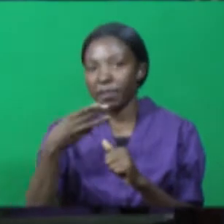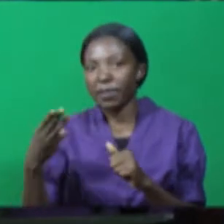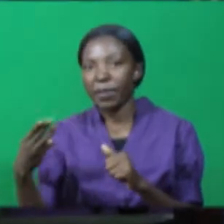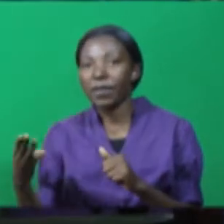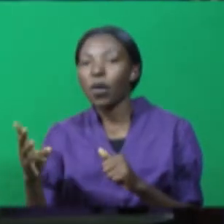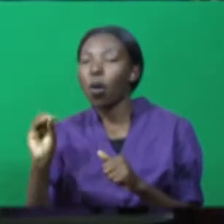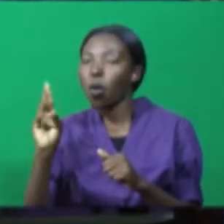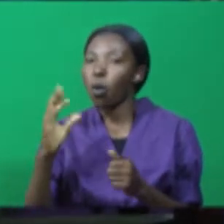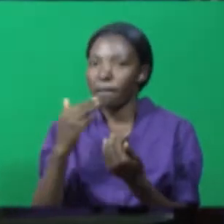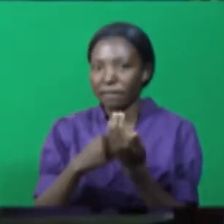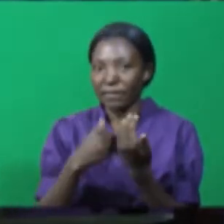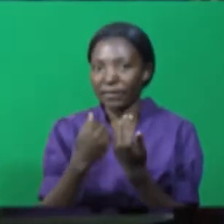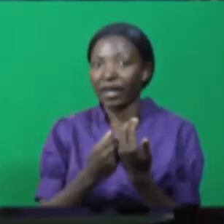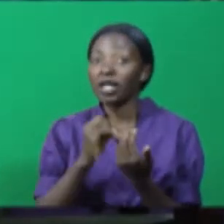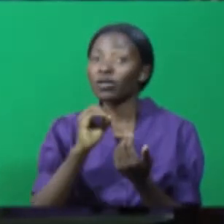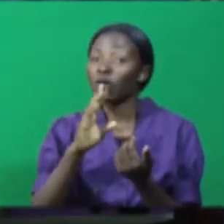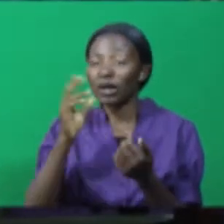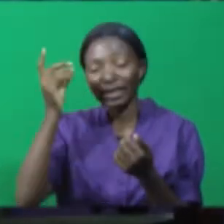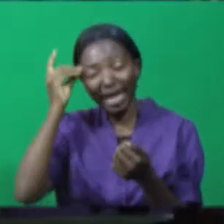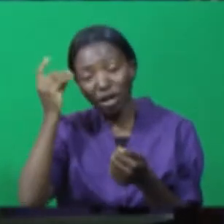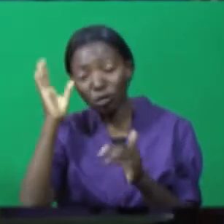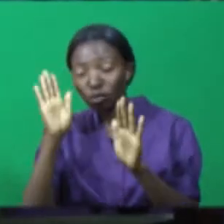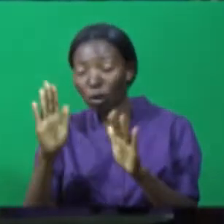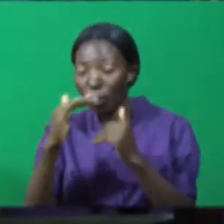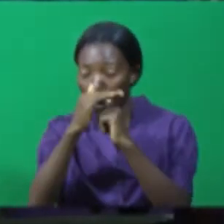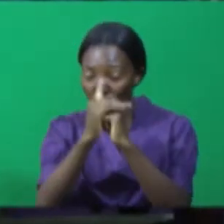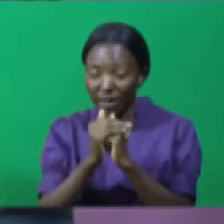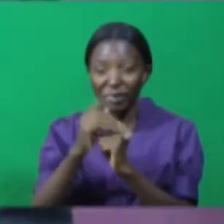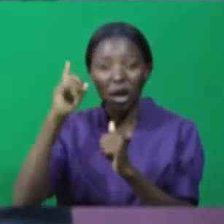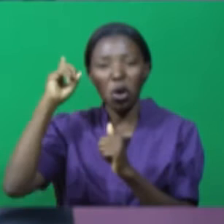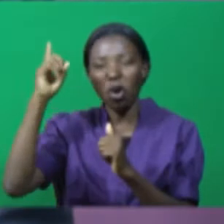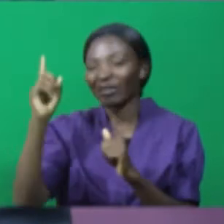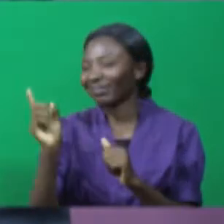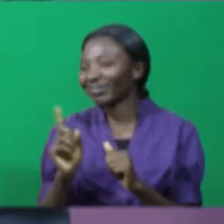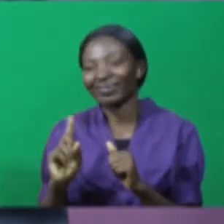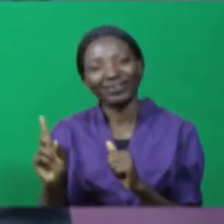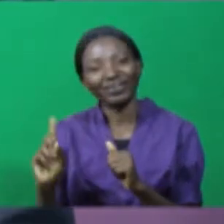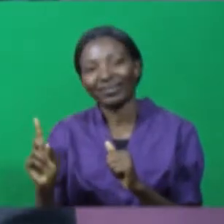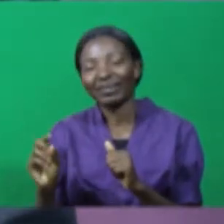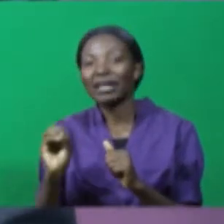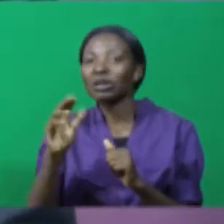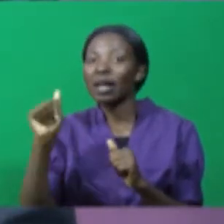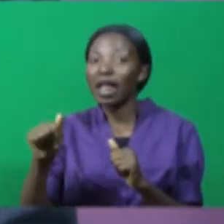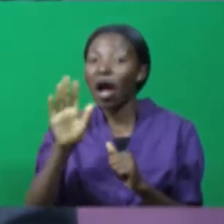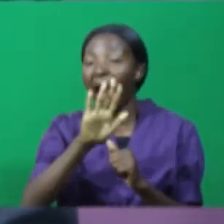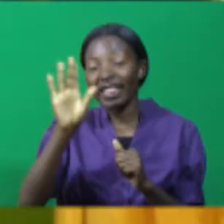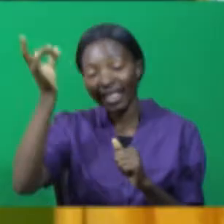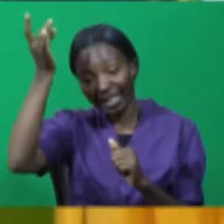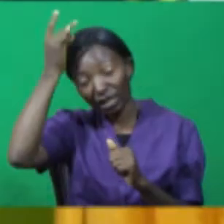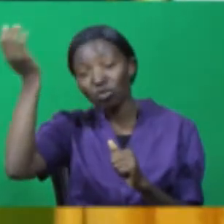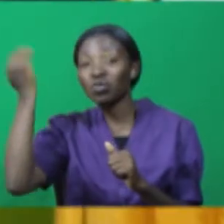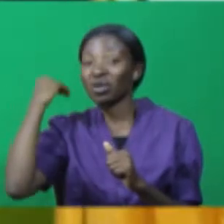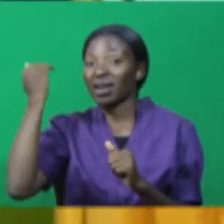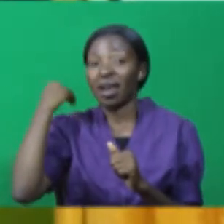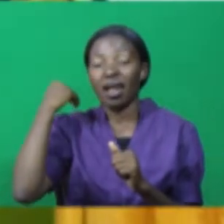ndimwari. Yes. Ende kuti aregere kunamata Mwari hazviite. Haite so haite break. Ehe. Saka madzimambo enguva iyoyoka